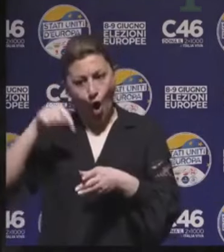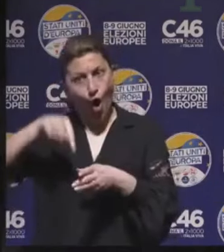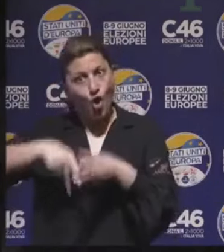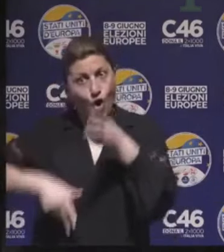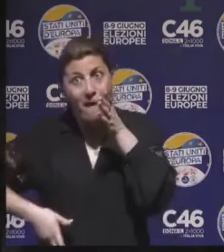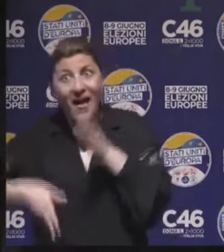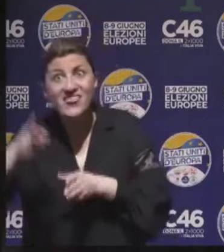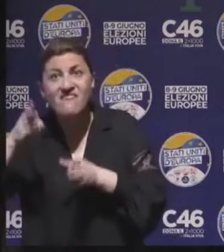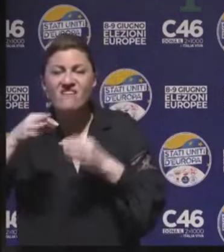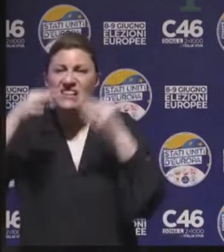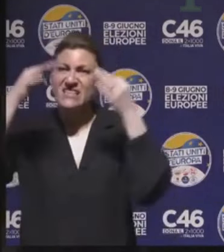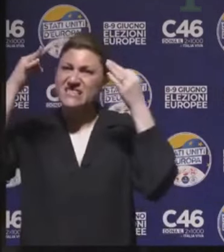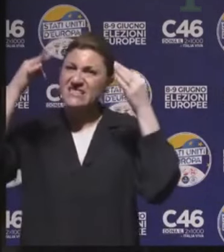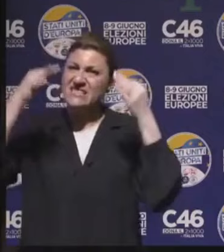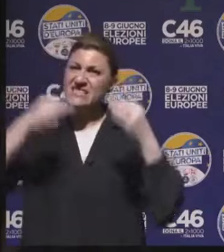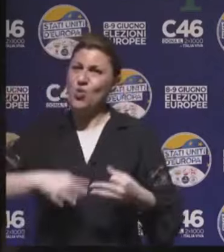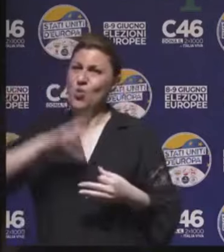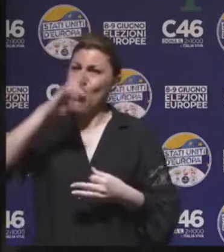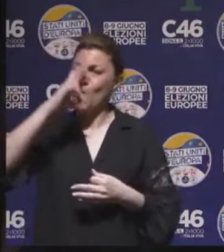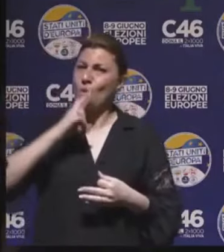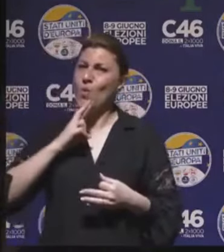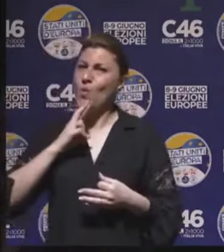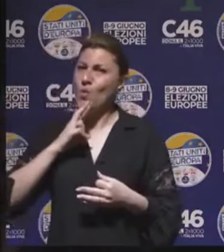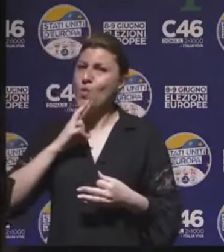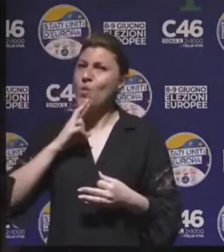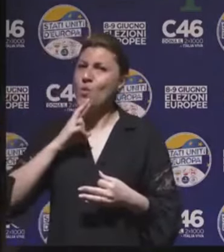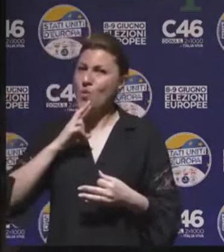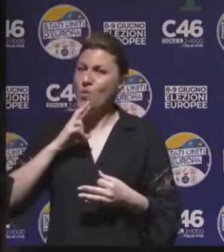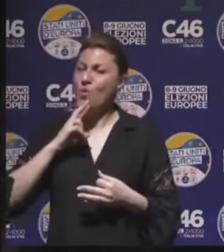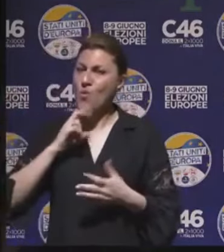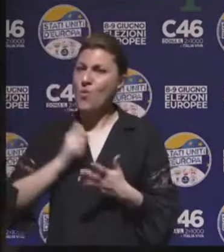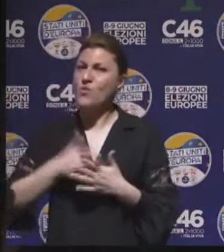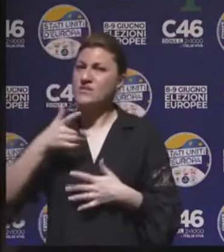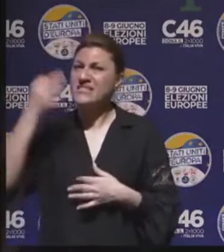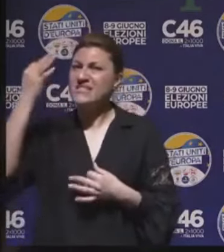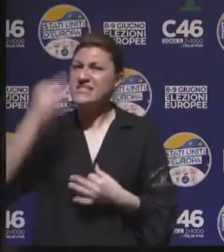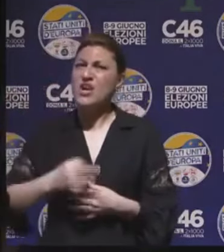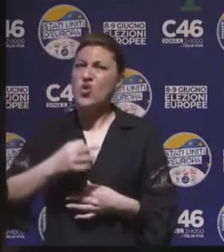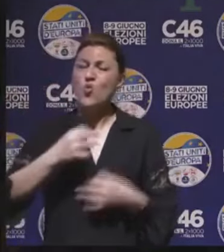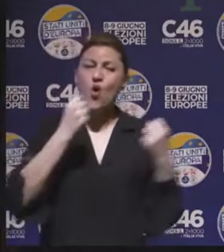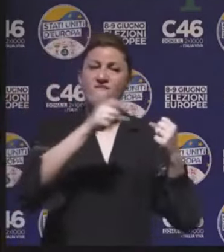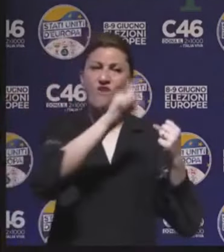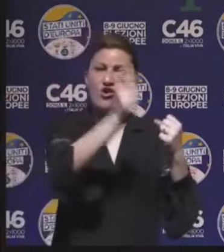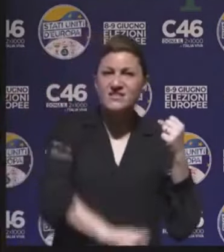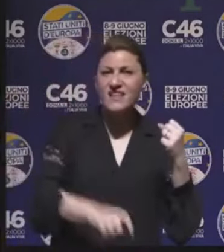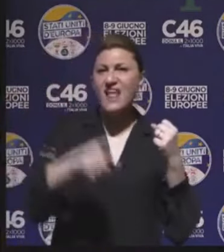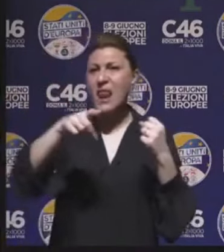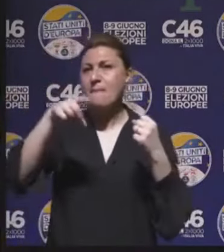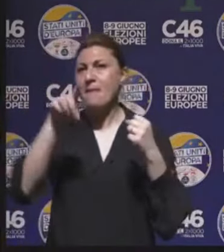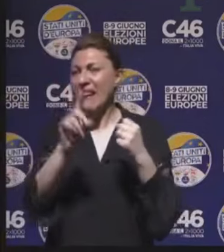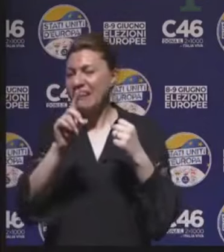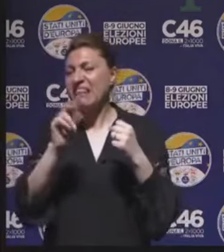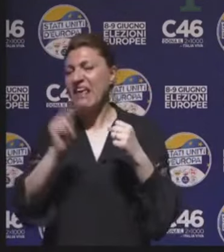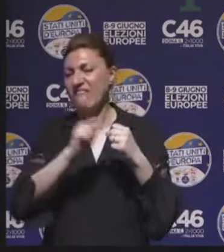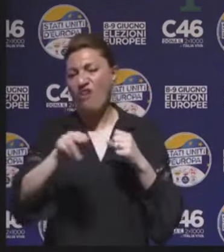ruolo decisivo nel prendere i voti da Forza Italia e nel prendere i voti dal PD